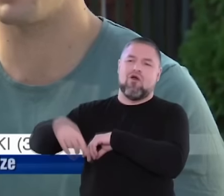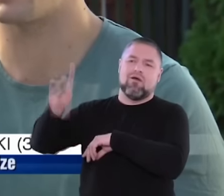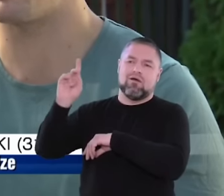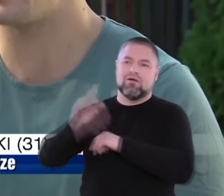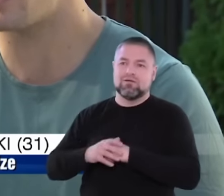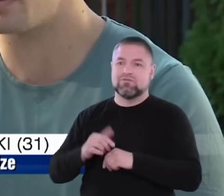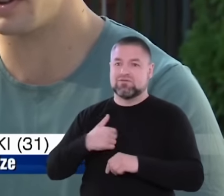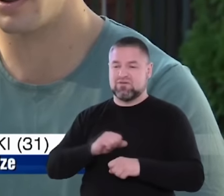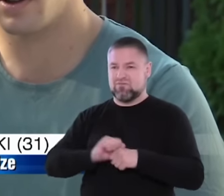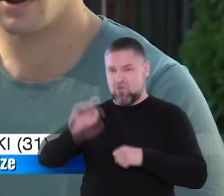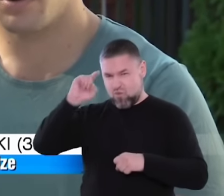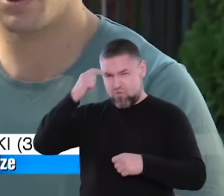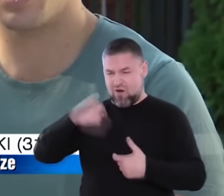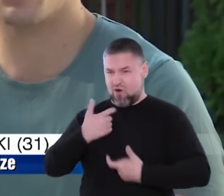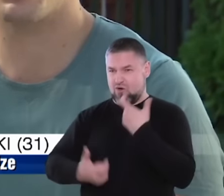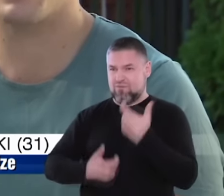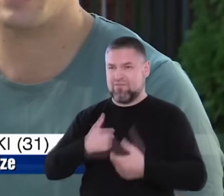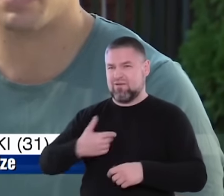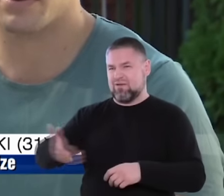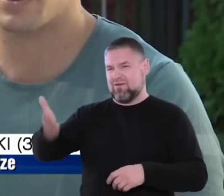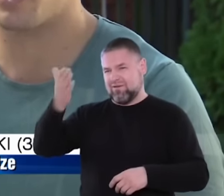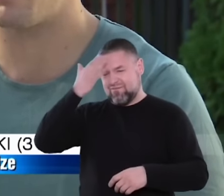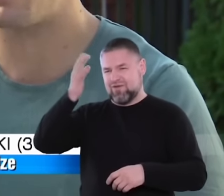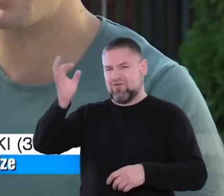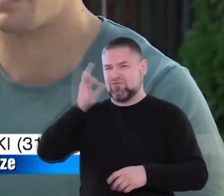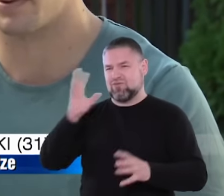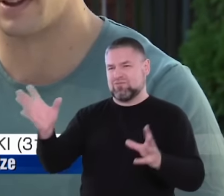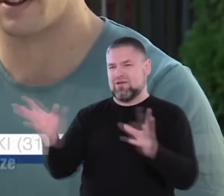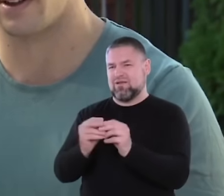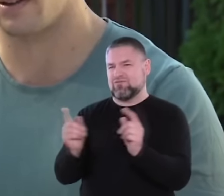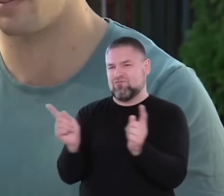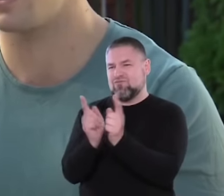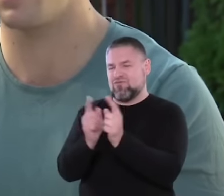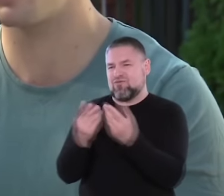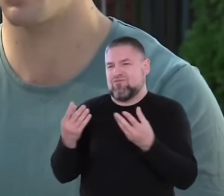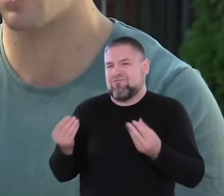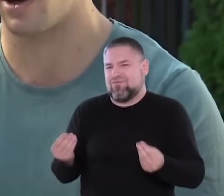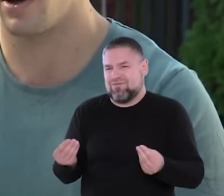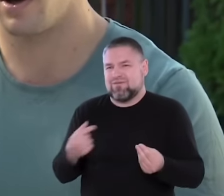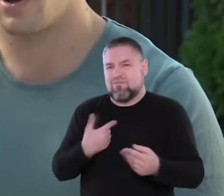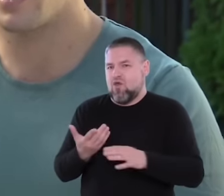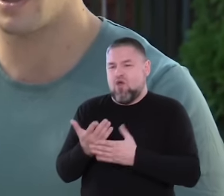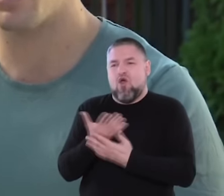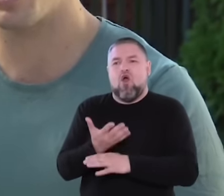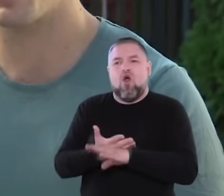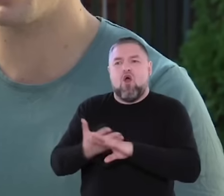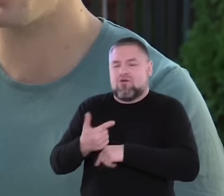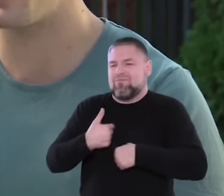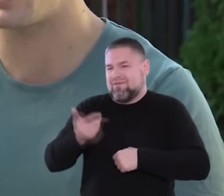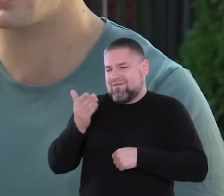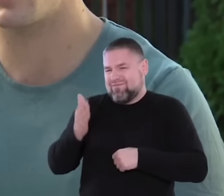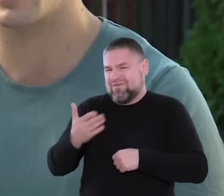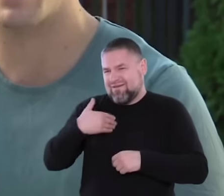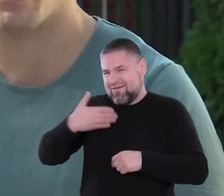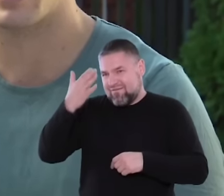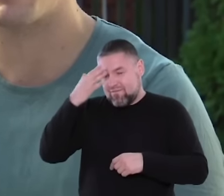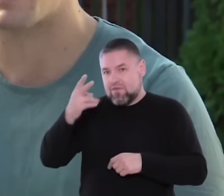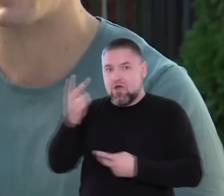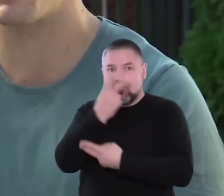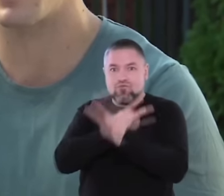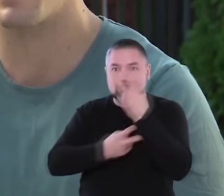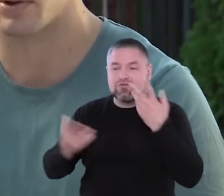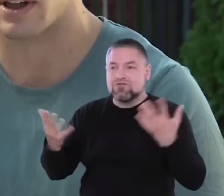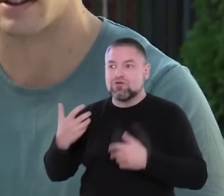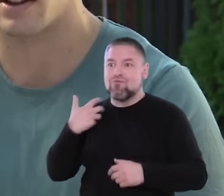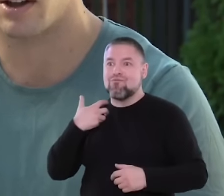że może ze mnie debila robić? Przecież ja już dobrze wiem, po co on z taką babą się spotyka. Mnie nie oszuka. Ja muszę się tylko dowiedzieć, gdzie takie bogate